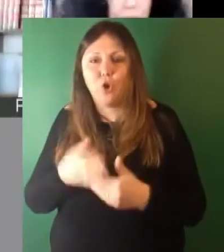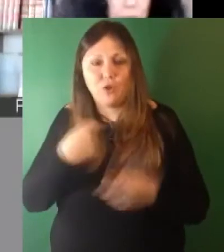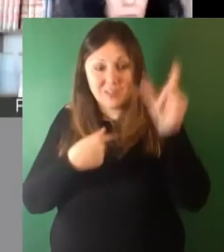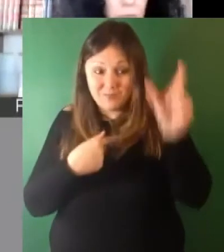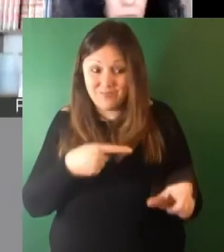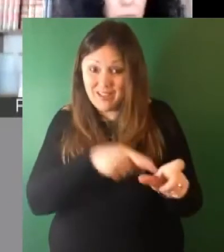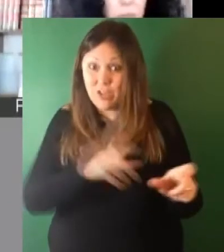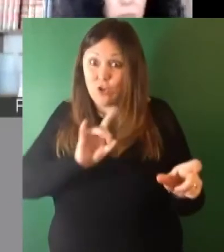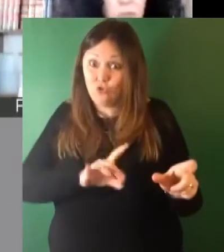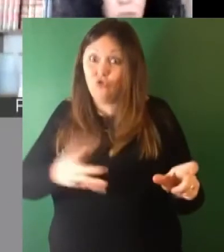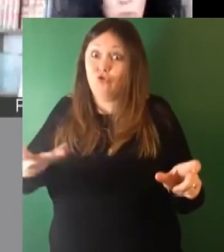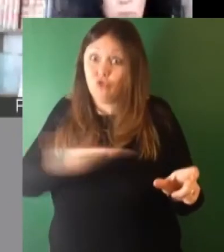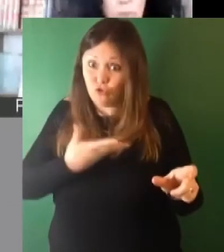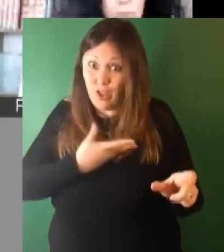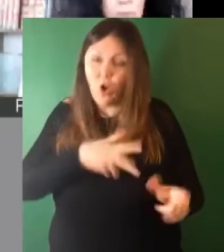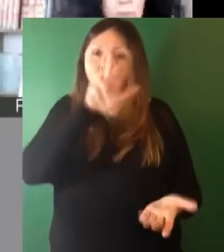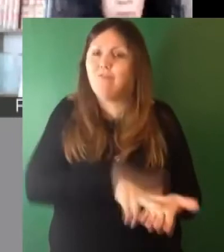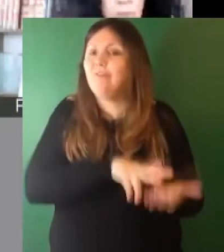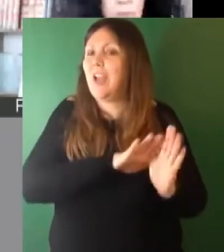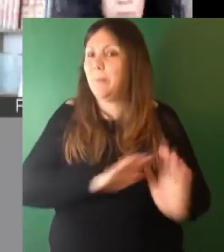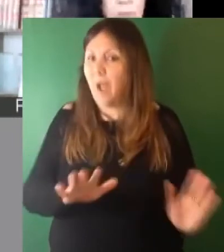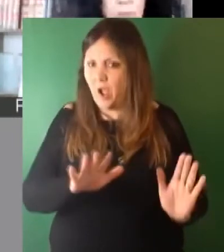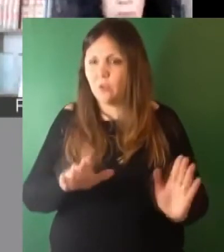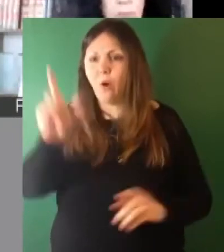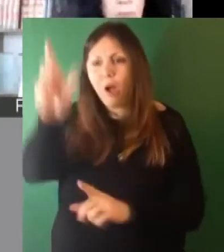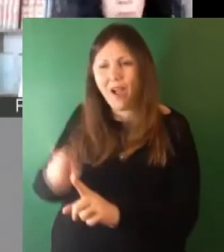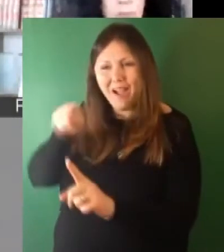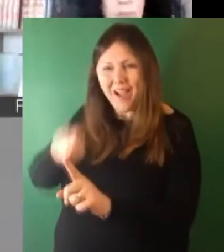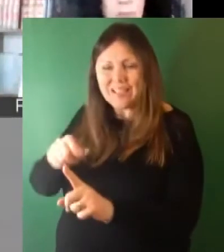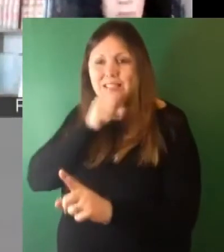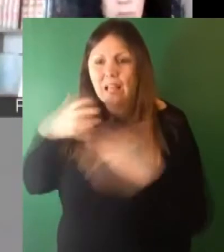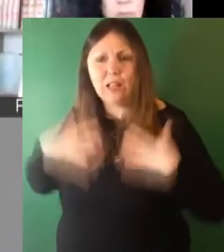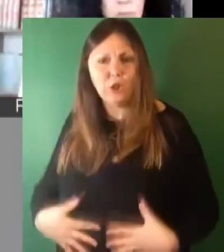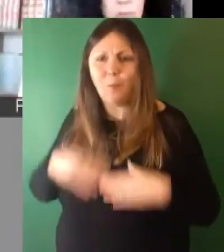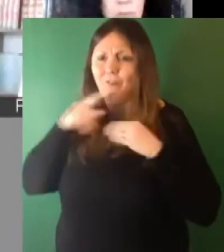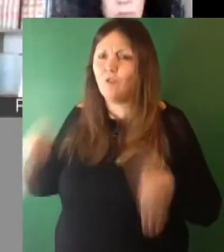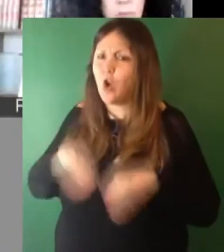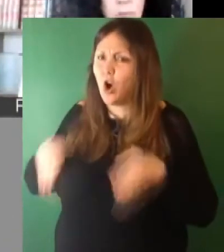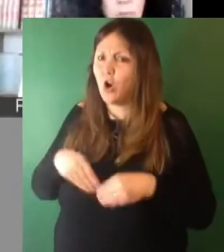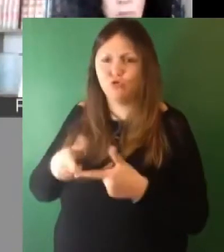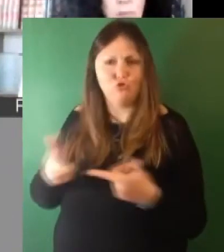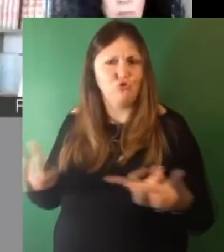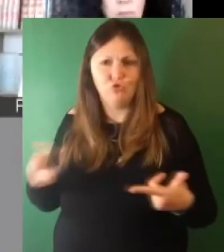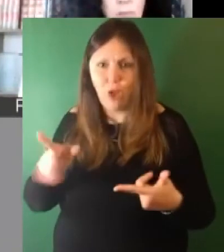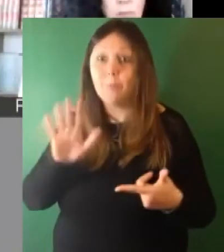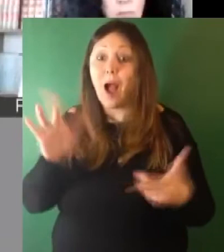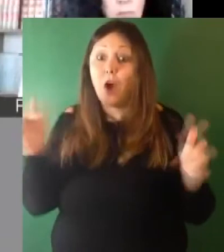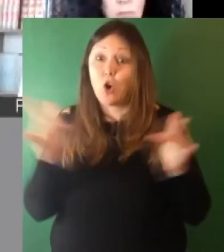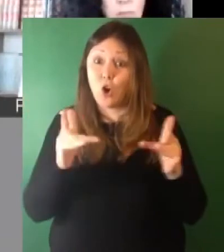ho sintomi, ma sono stato a contatto con un caso sintomatico, e questo contatto